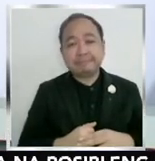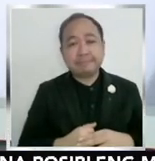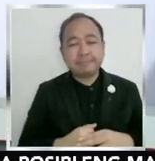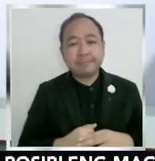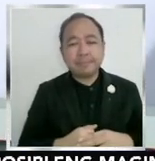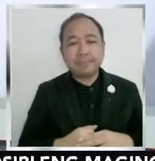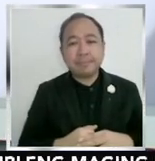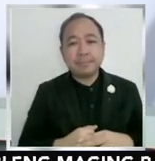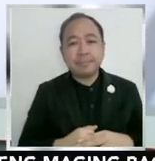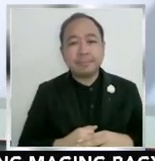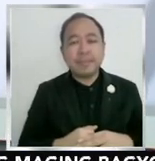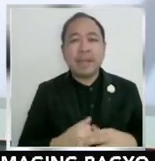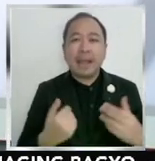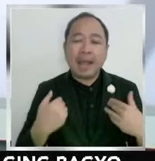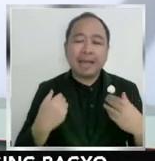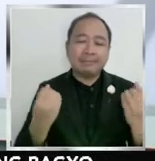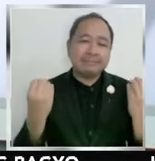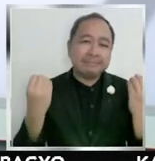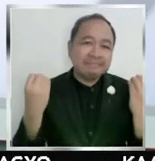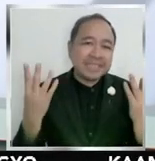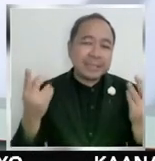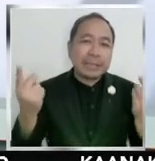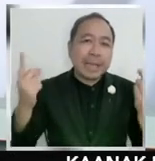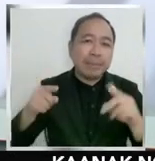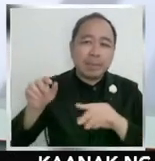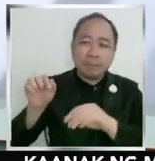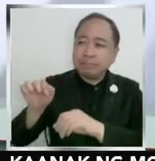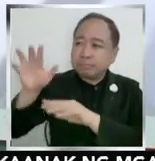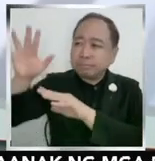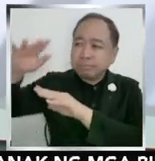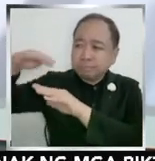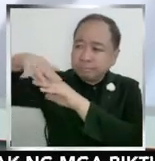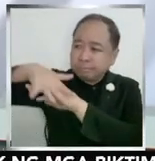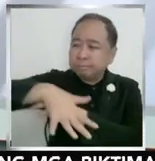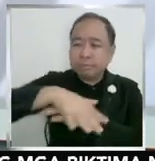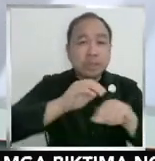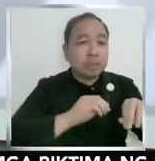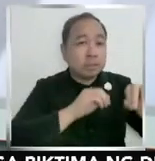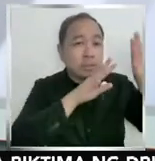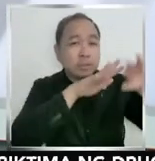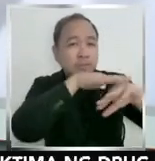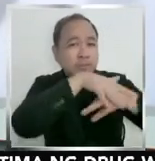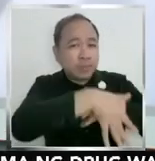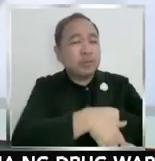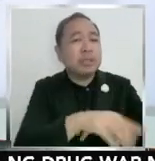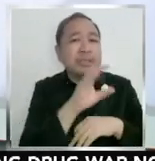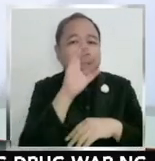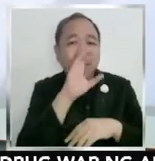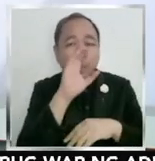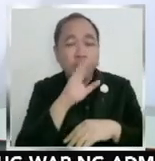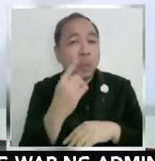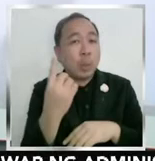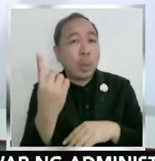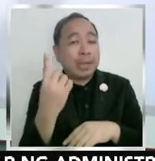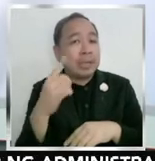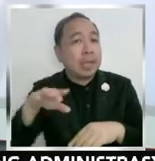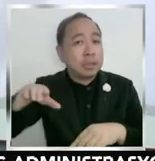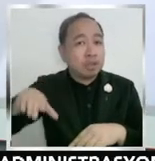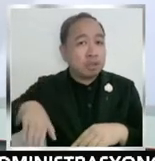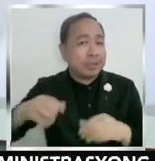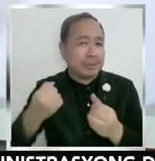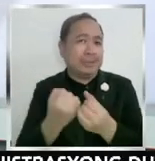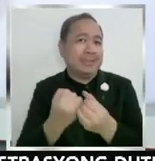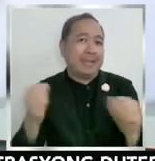Kabi-kabi lang landslide naman ang naranasan sa Cebu City. May nailigtas na bata sa isang barangay nang matabunan ang